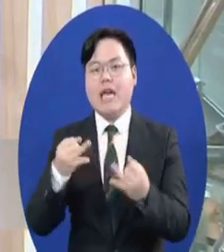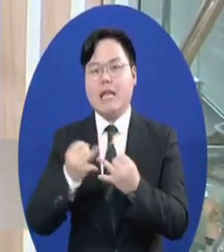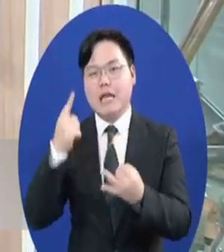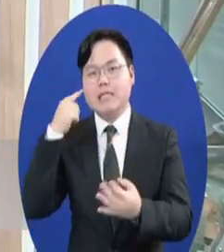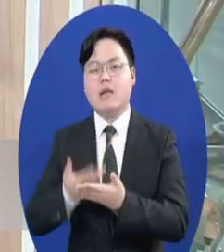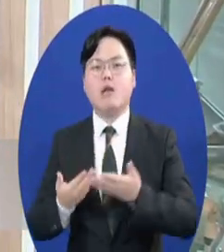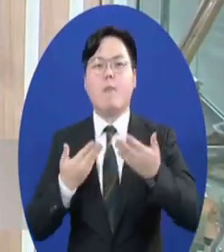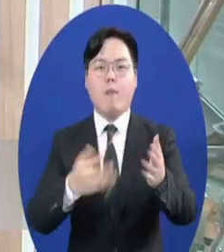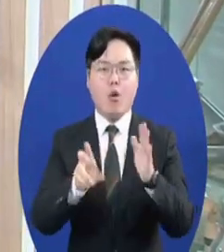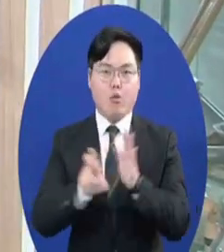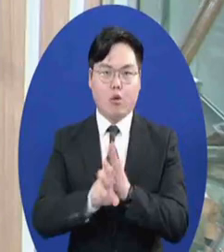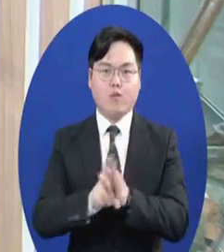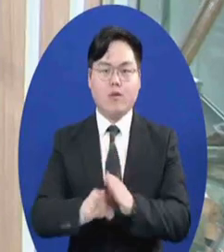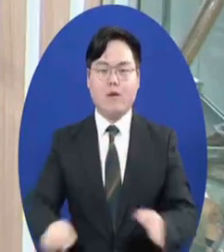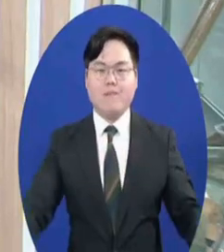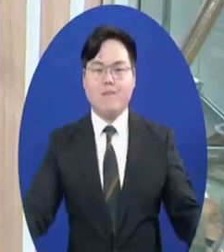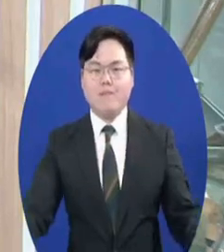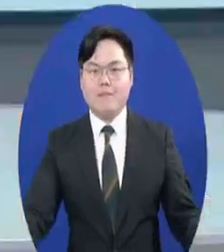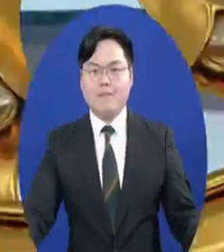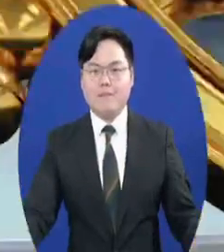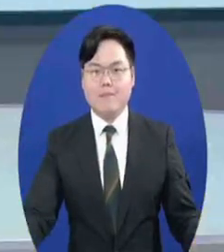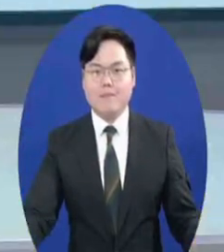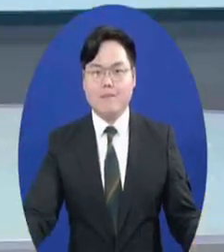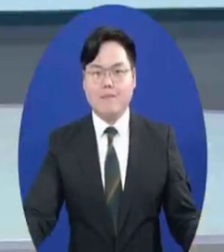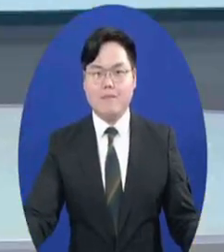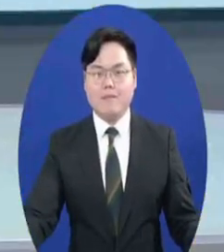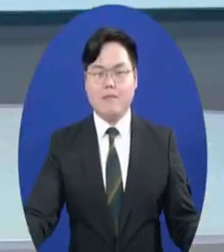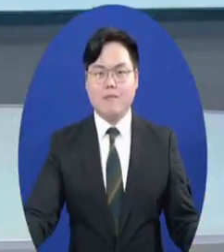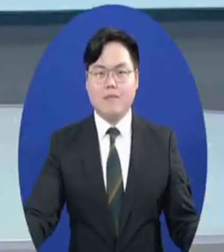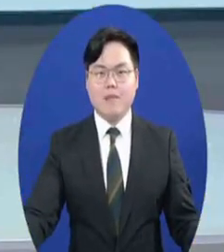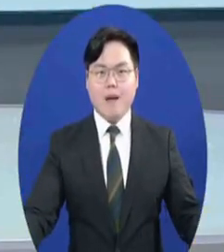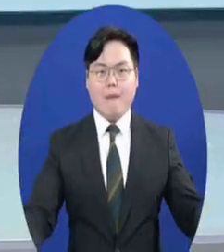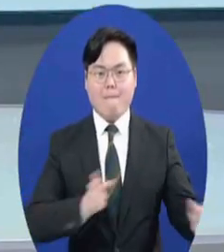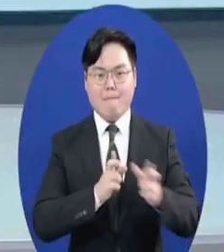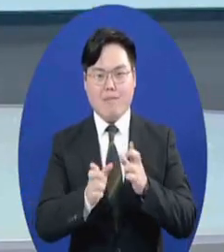санал бол авч байгаа гэдгийг хэлээ. Бизнесийн салбарт